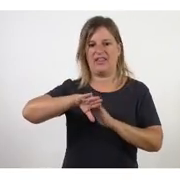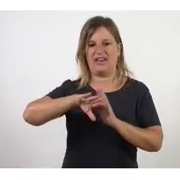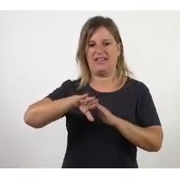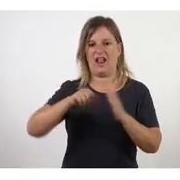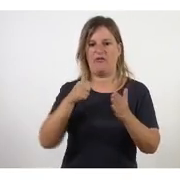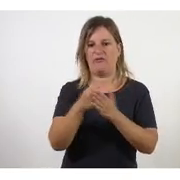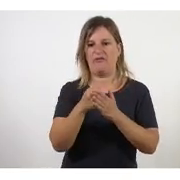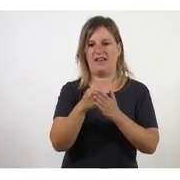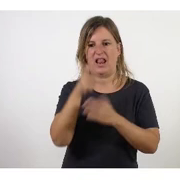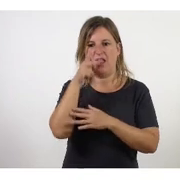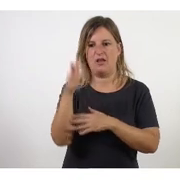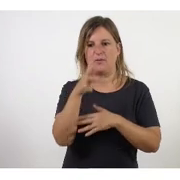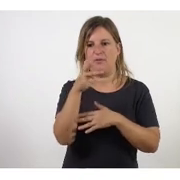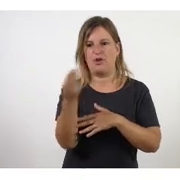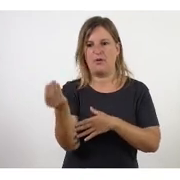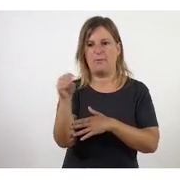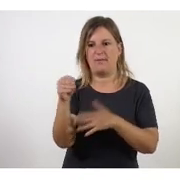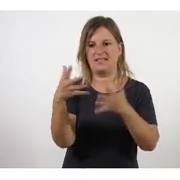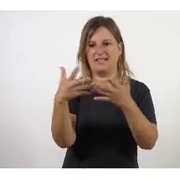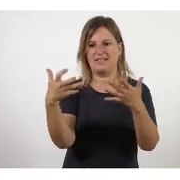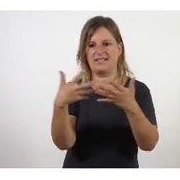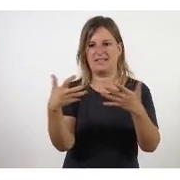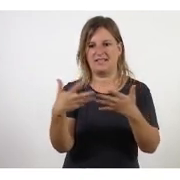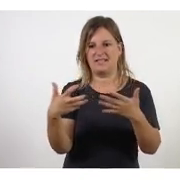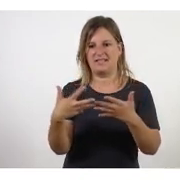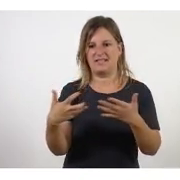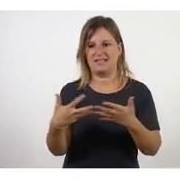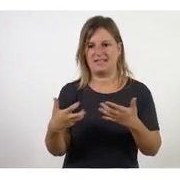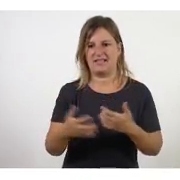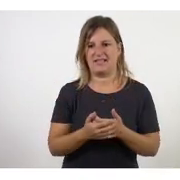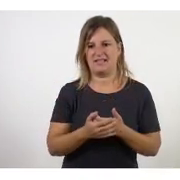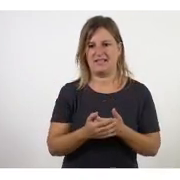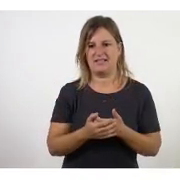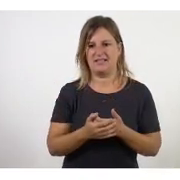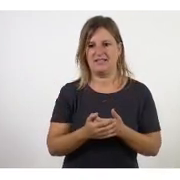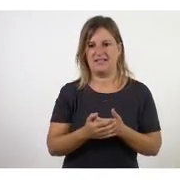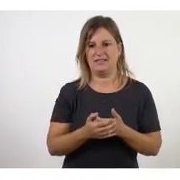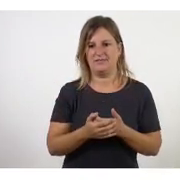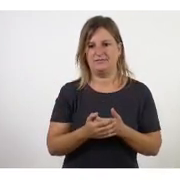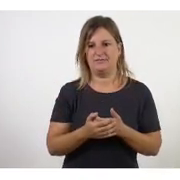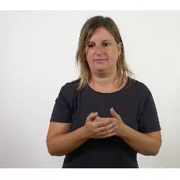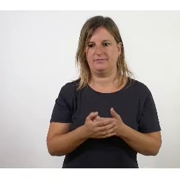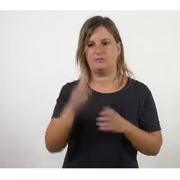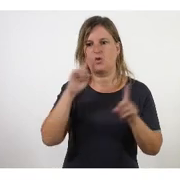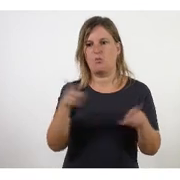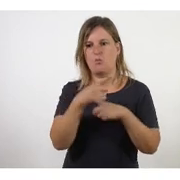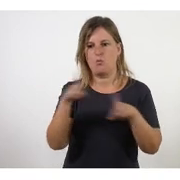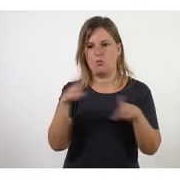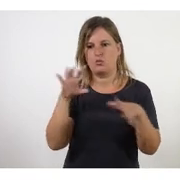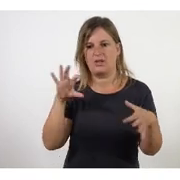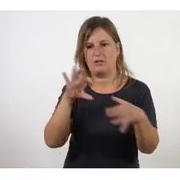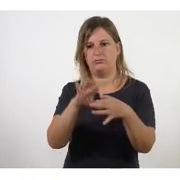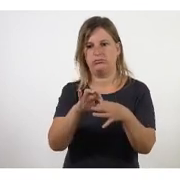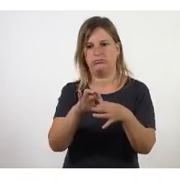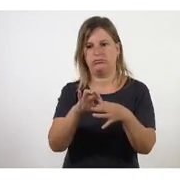vídeo, hauria d'afegir una nova capa de text. Podeu afegir tantes com vulgueu, no tapeu el vídeo, una nova capa de text, music o música, dos